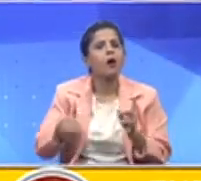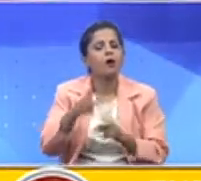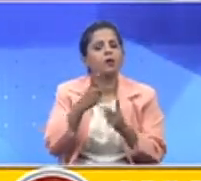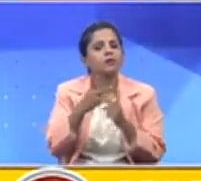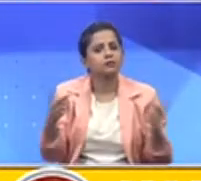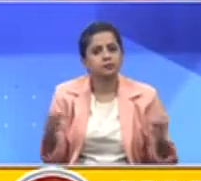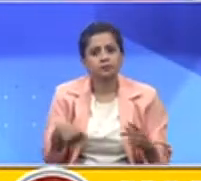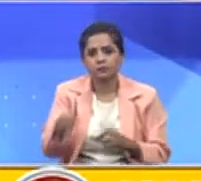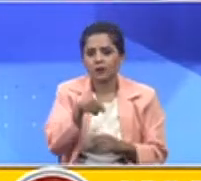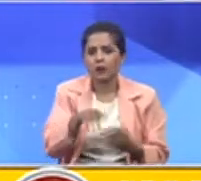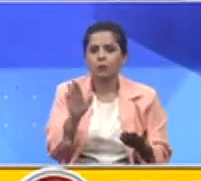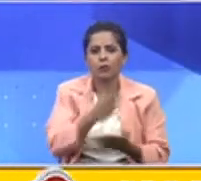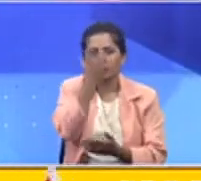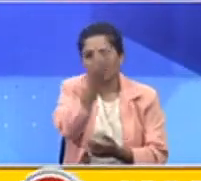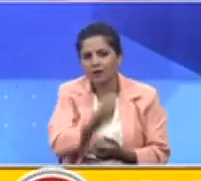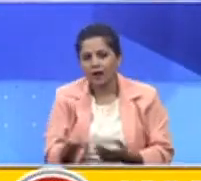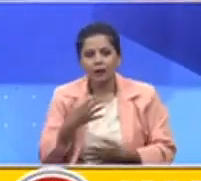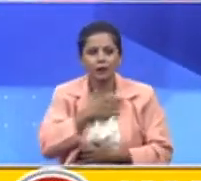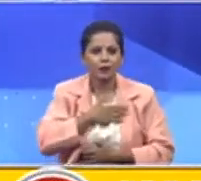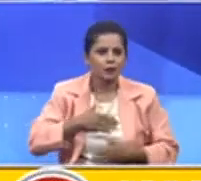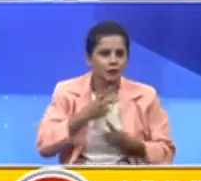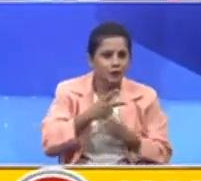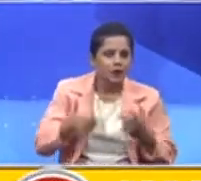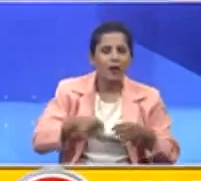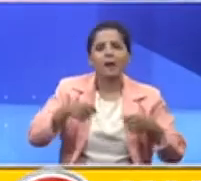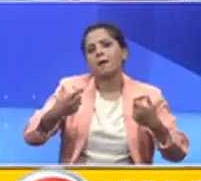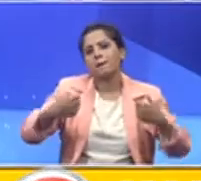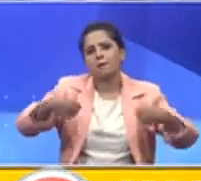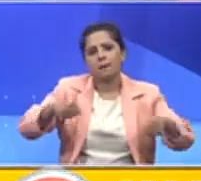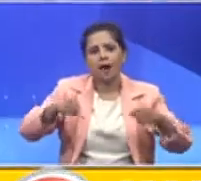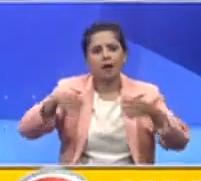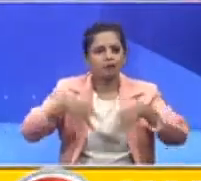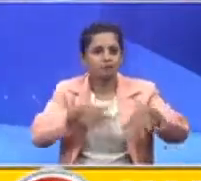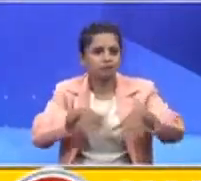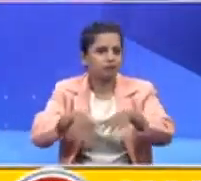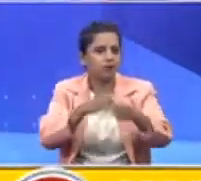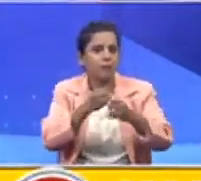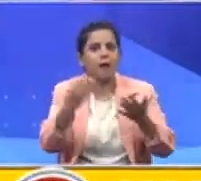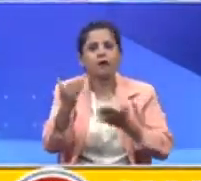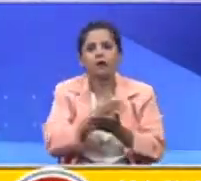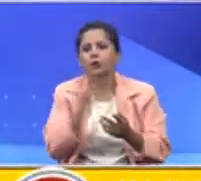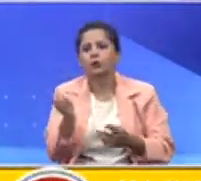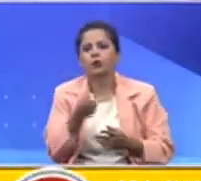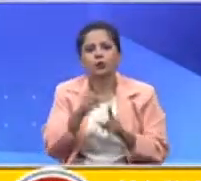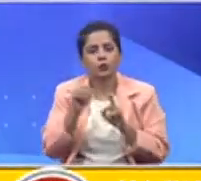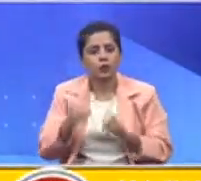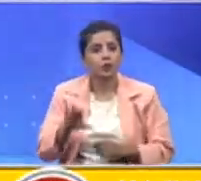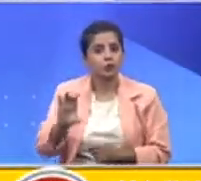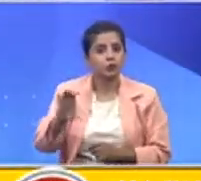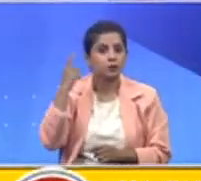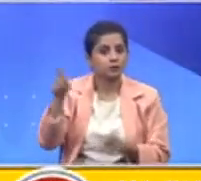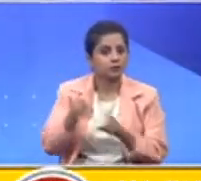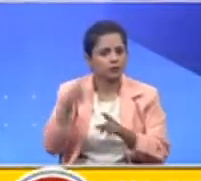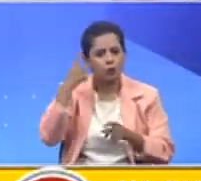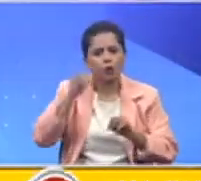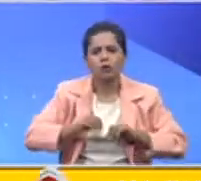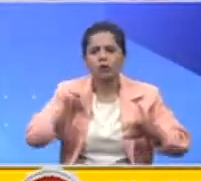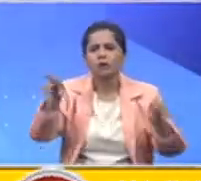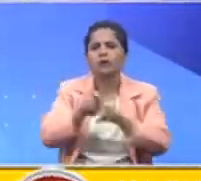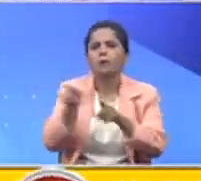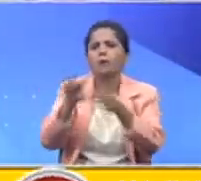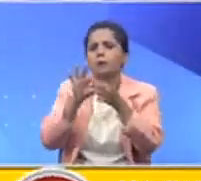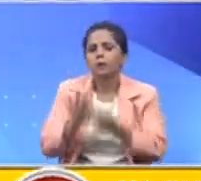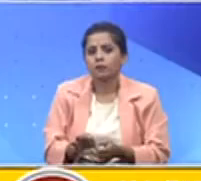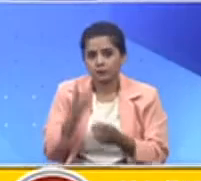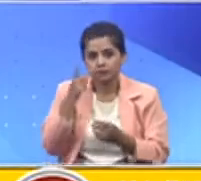यहां मुजिकल नाइट, बाइक रेली जैसे कारिकम हो रहे हैं चंडीगर में इस मैसेज को स्प्रेड करने के